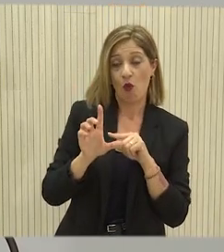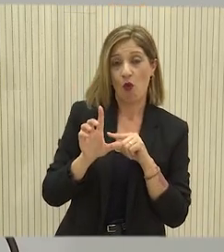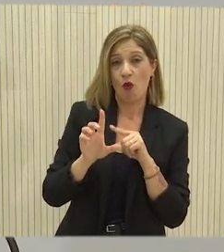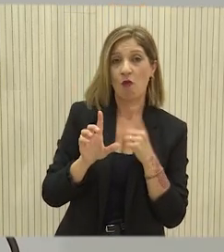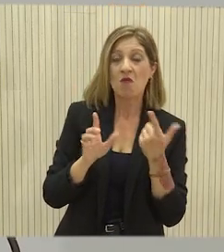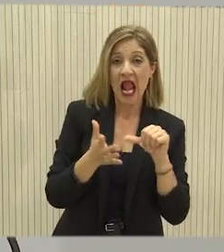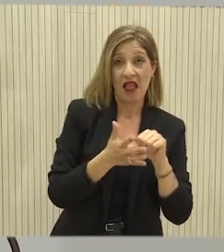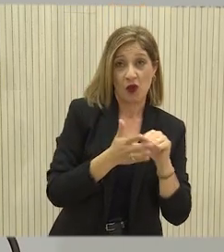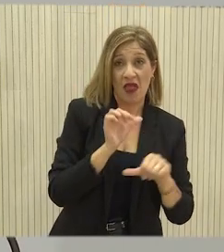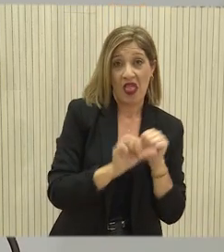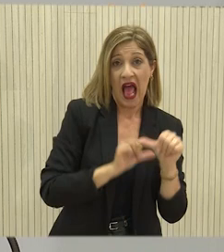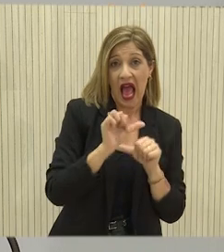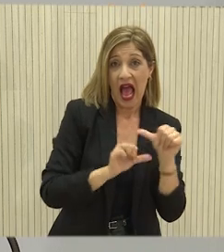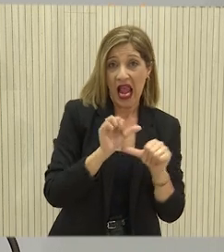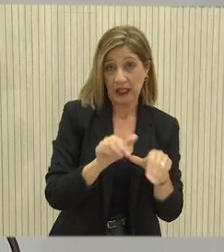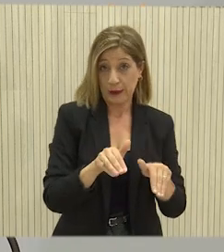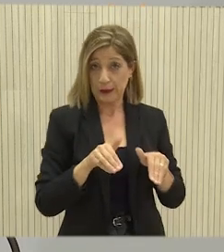σημείο η Λευκοσία για να είναι εντελώς